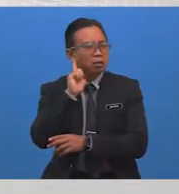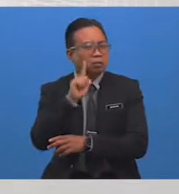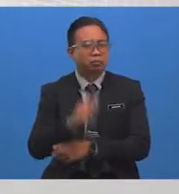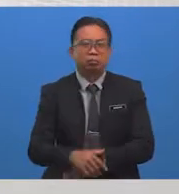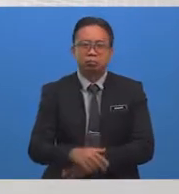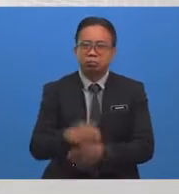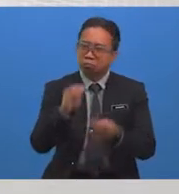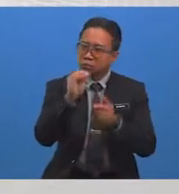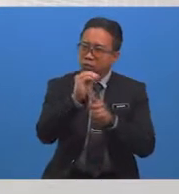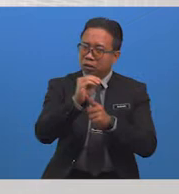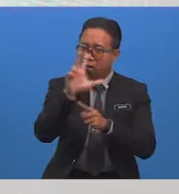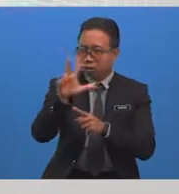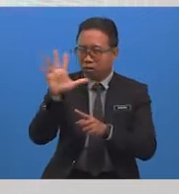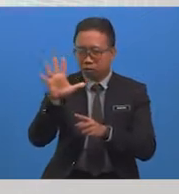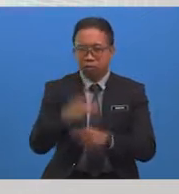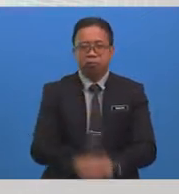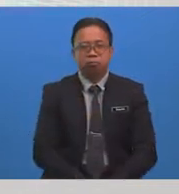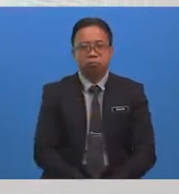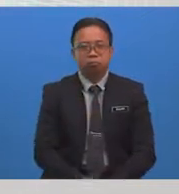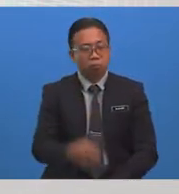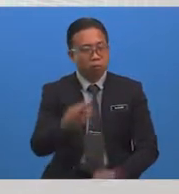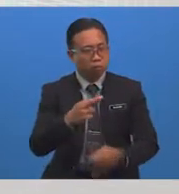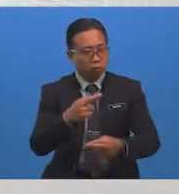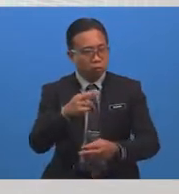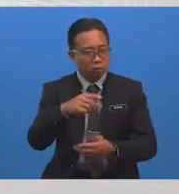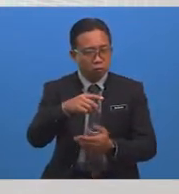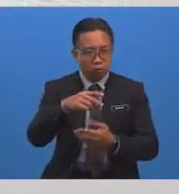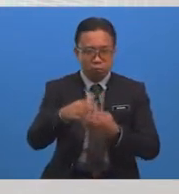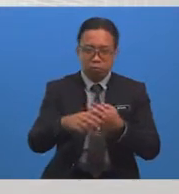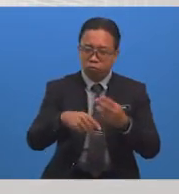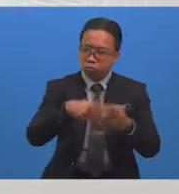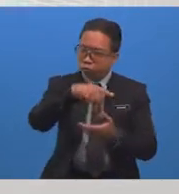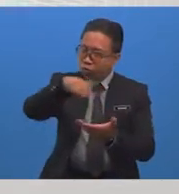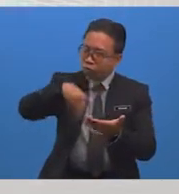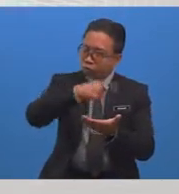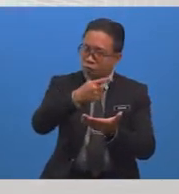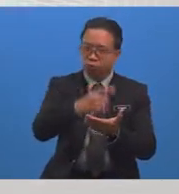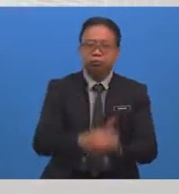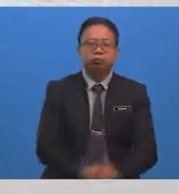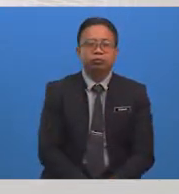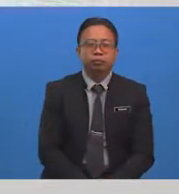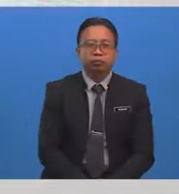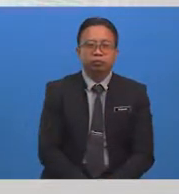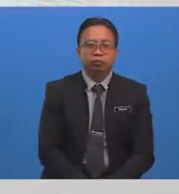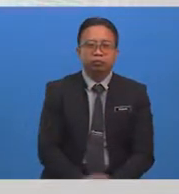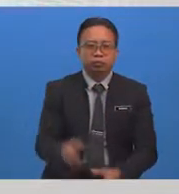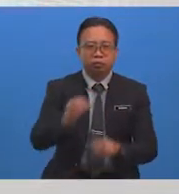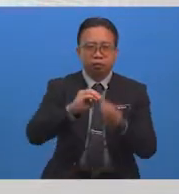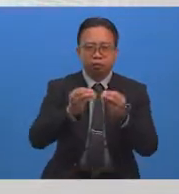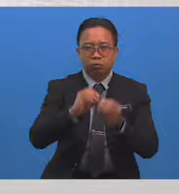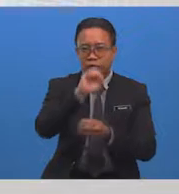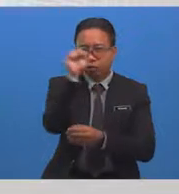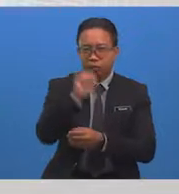35 roda kerajinan sila pusing ah kita dapat nomor